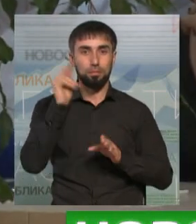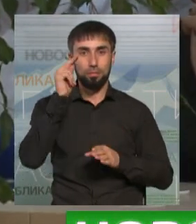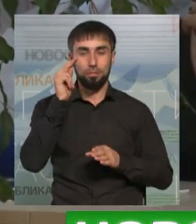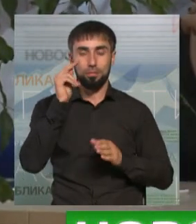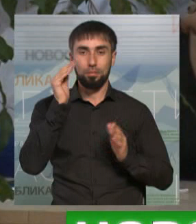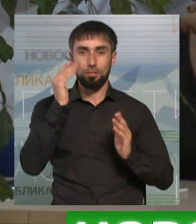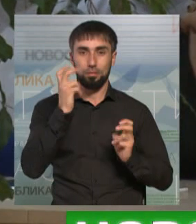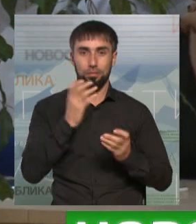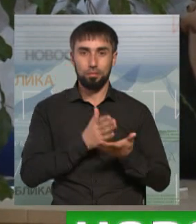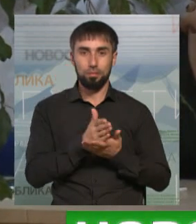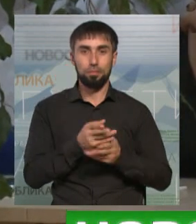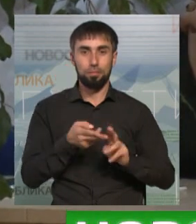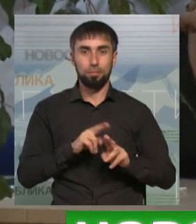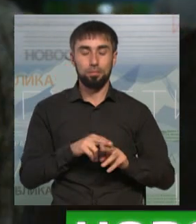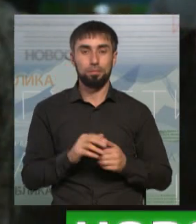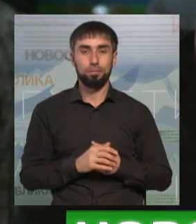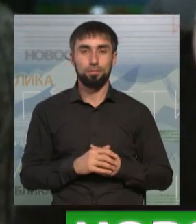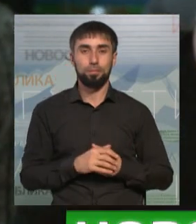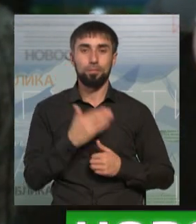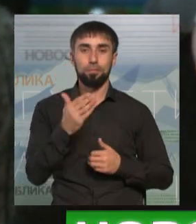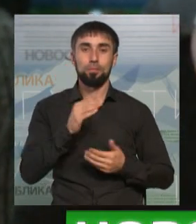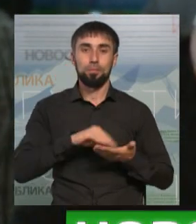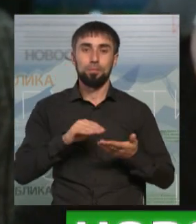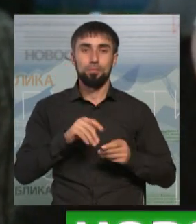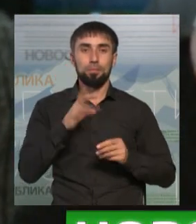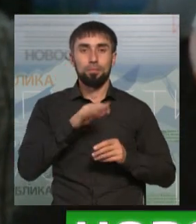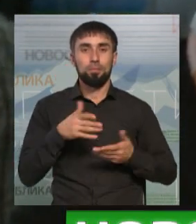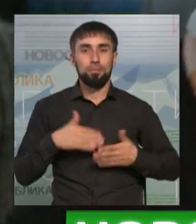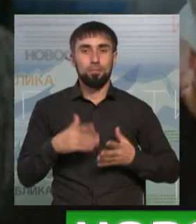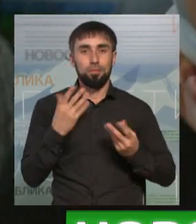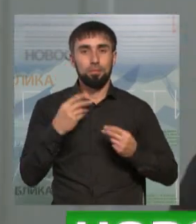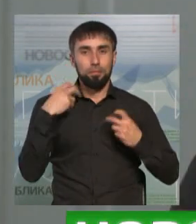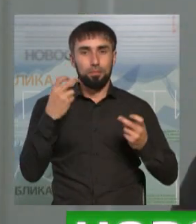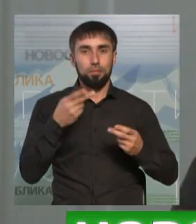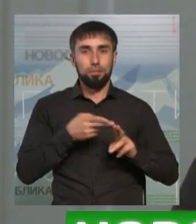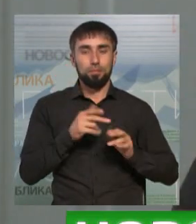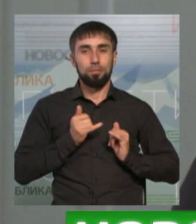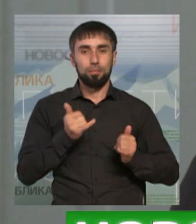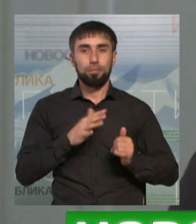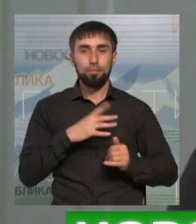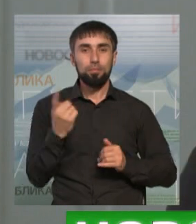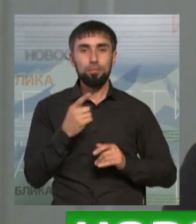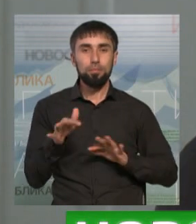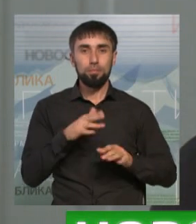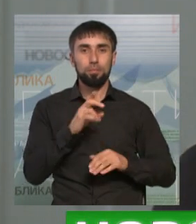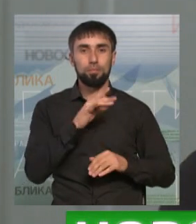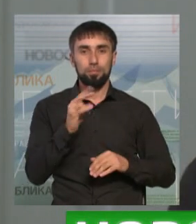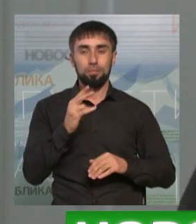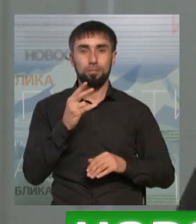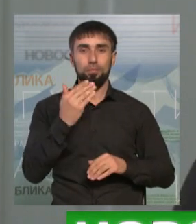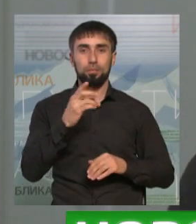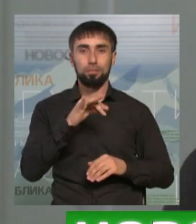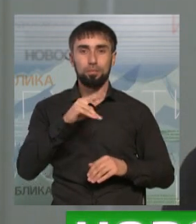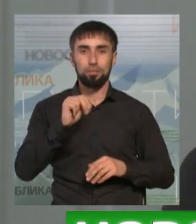Читательскую конференцию проводит в честь 150-летия со дня рождения писателя. Это первое мероприятие, которое посвящают творчеству Бунина в стенах